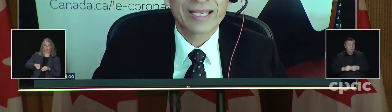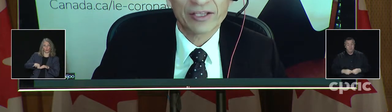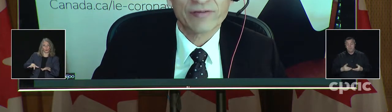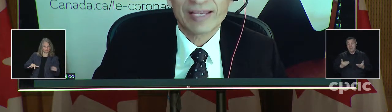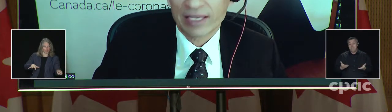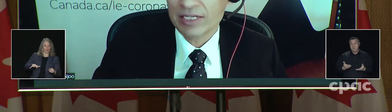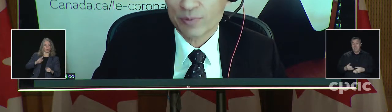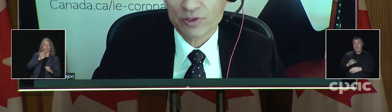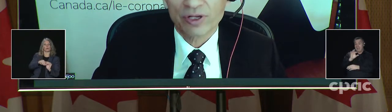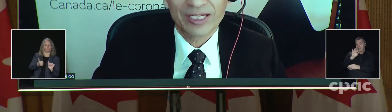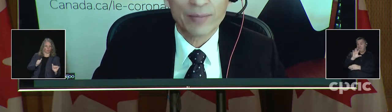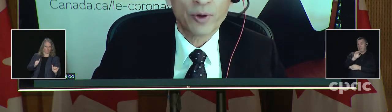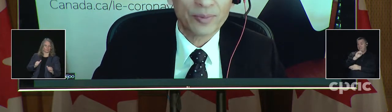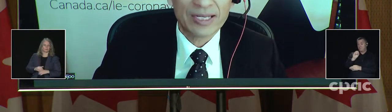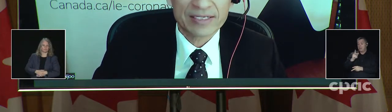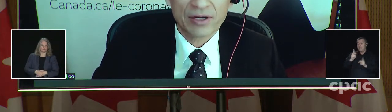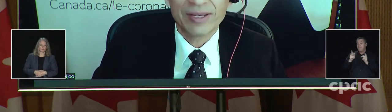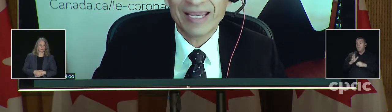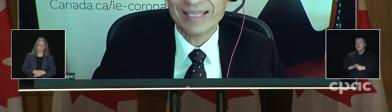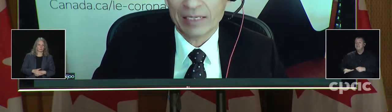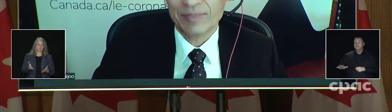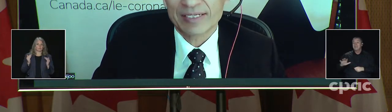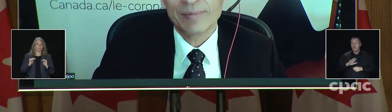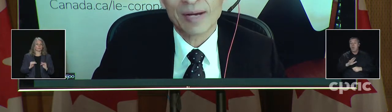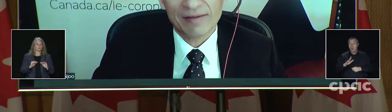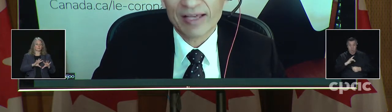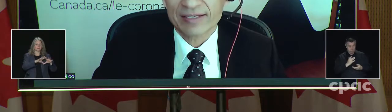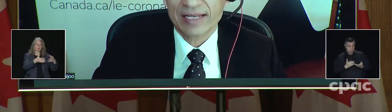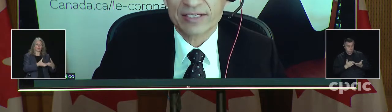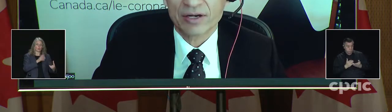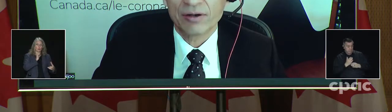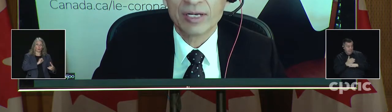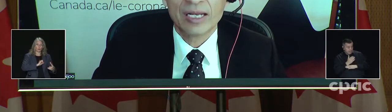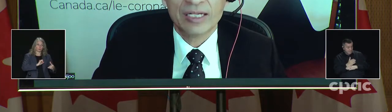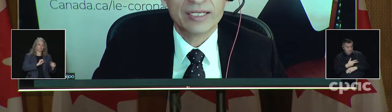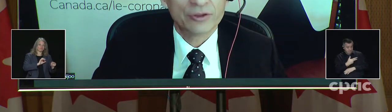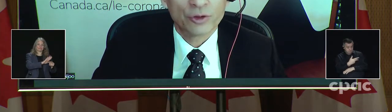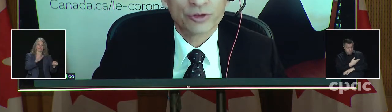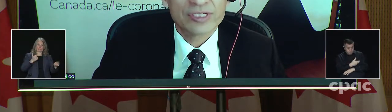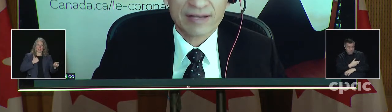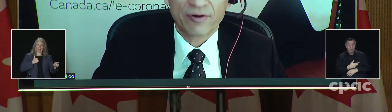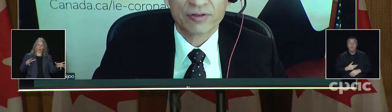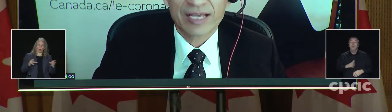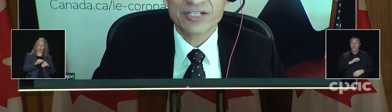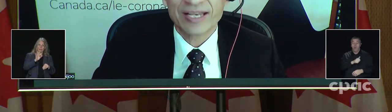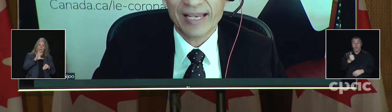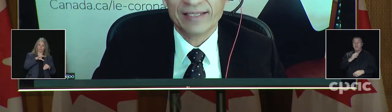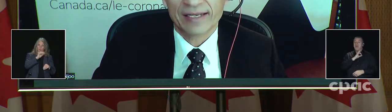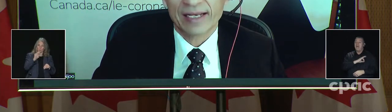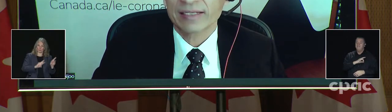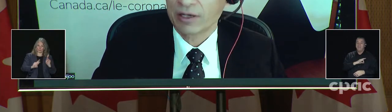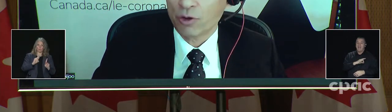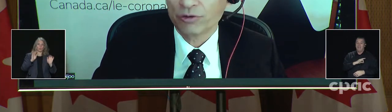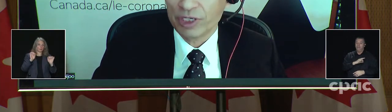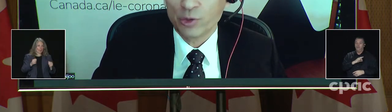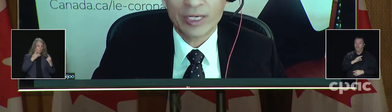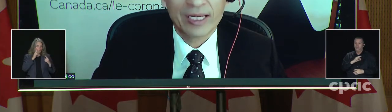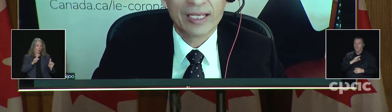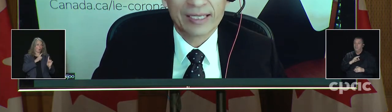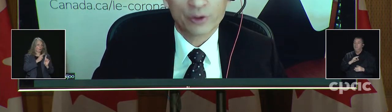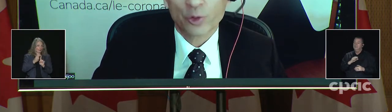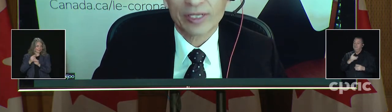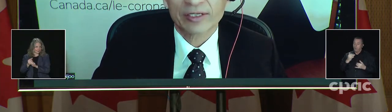que 95% de la population est admissible à la vaccination, il y a d'autres avantages indirects à